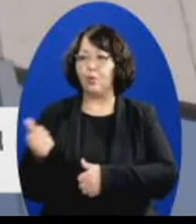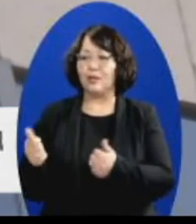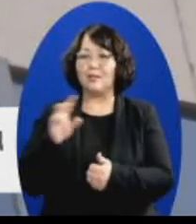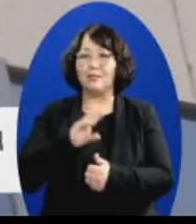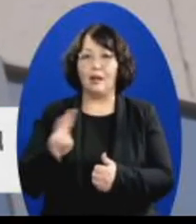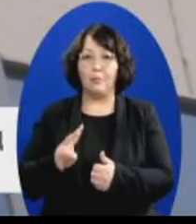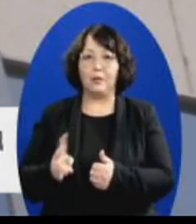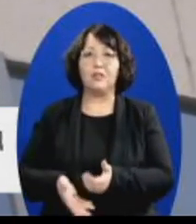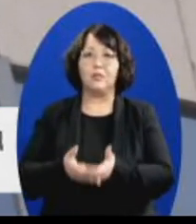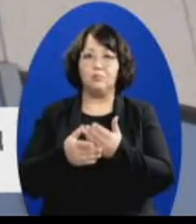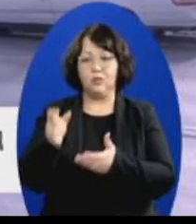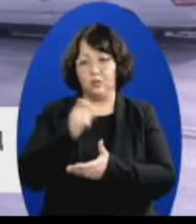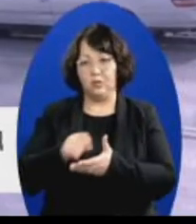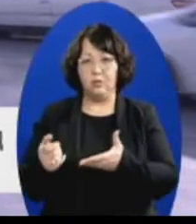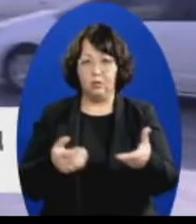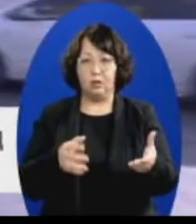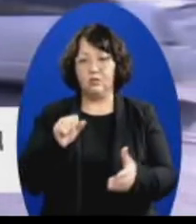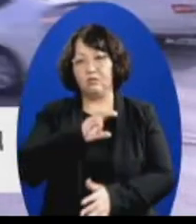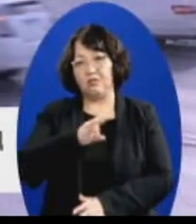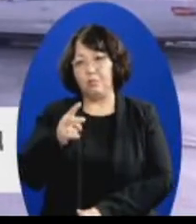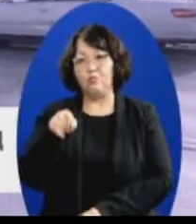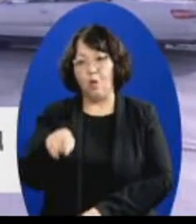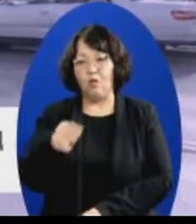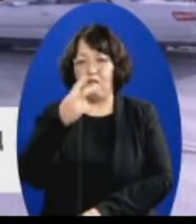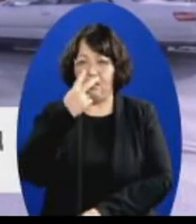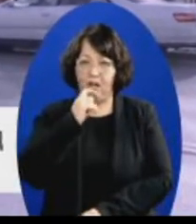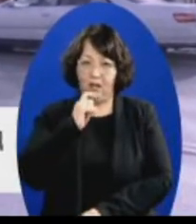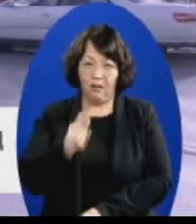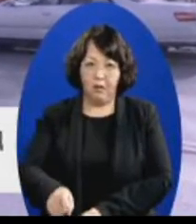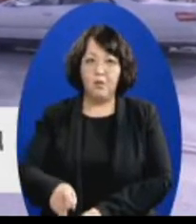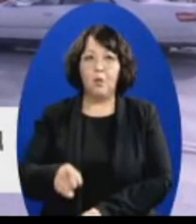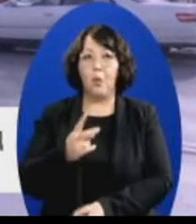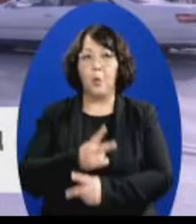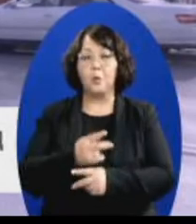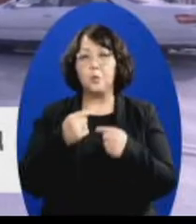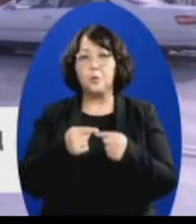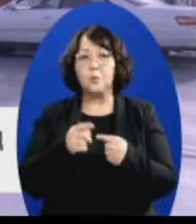тооцоог ардчилсан намынхан хийж байна. Цаашид хууль зөрчсөн